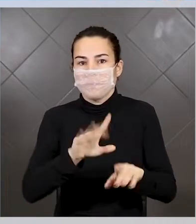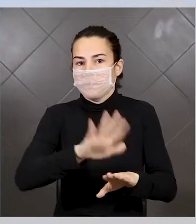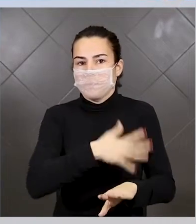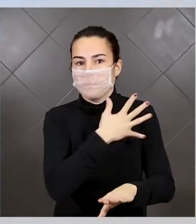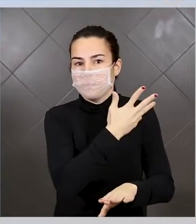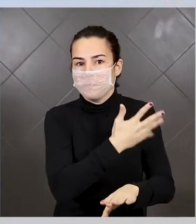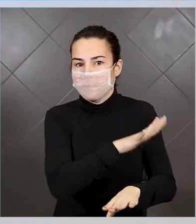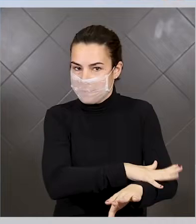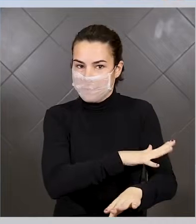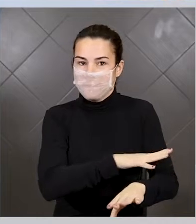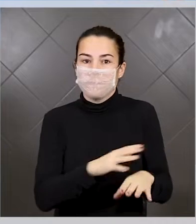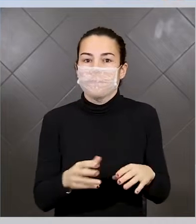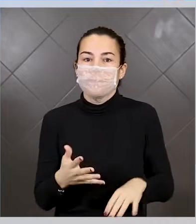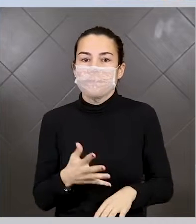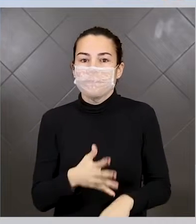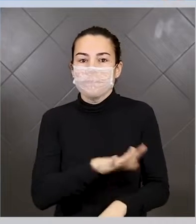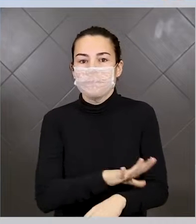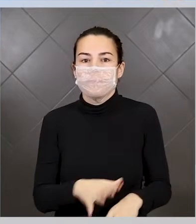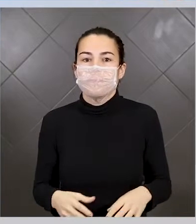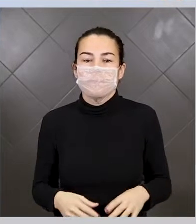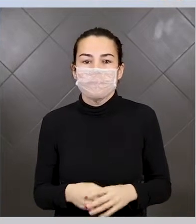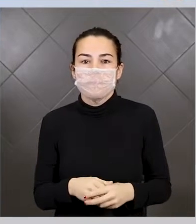així al final economitzes temps.